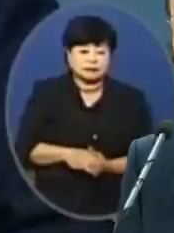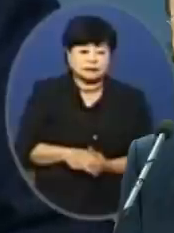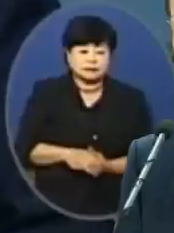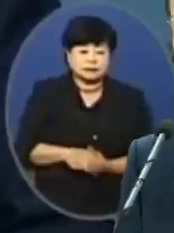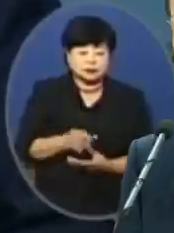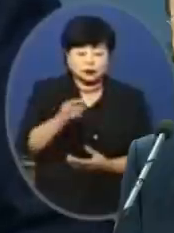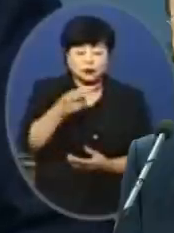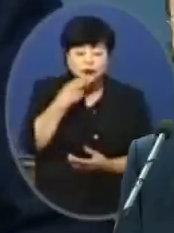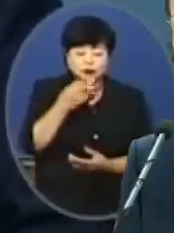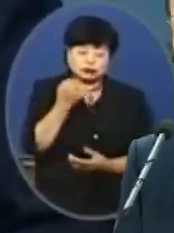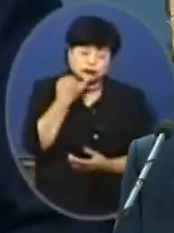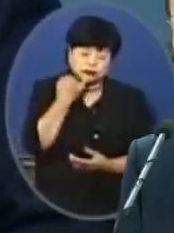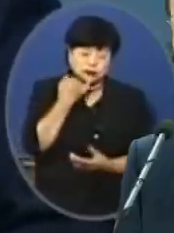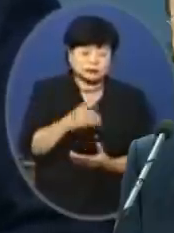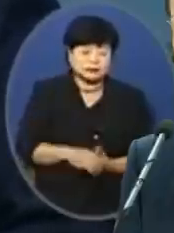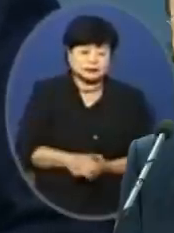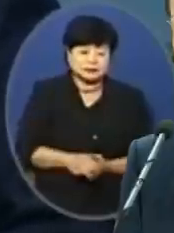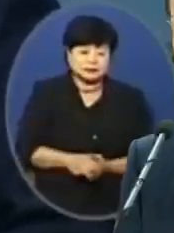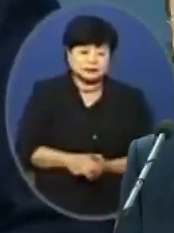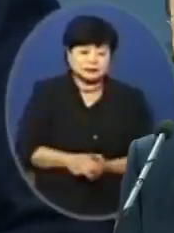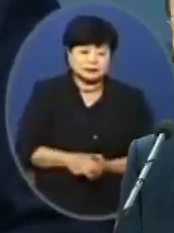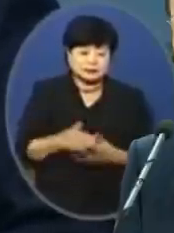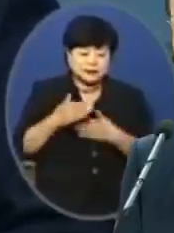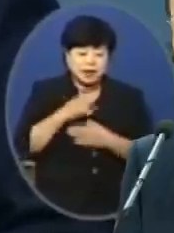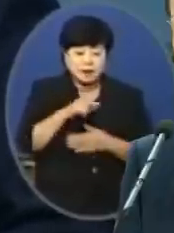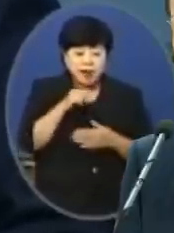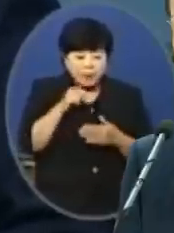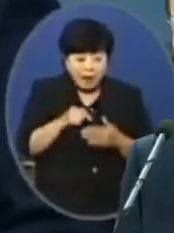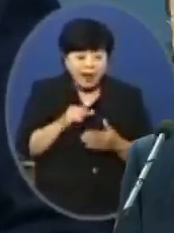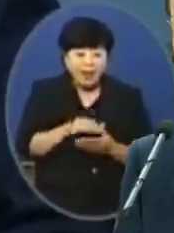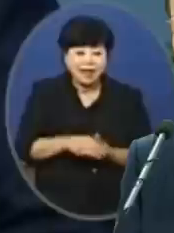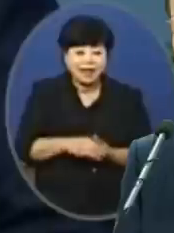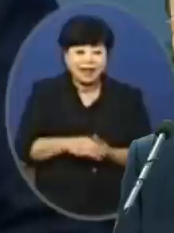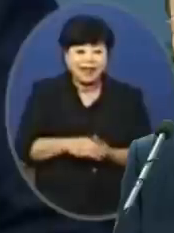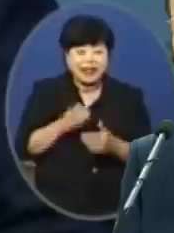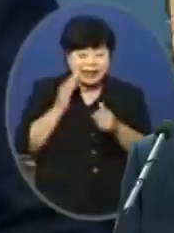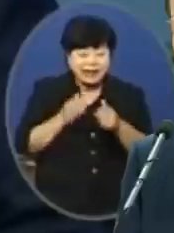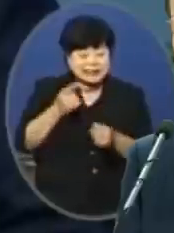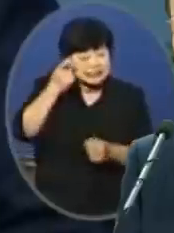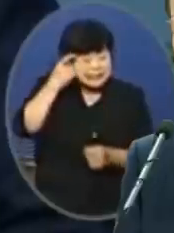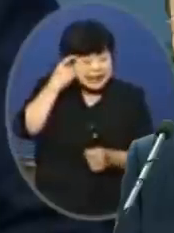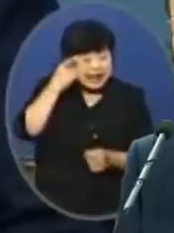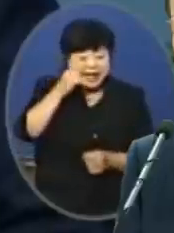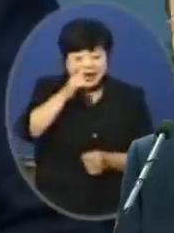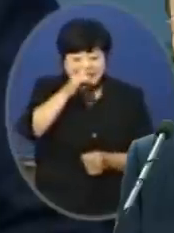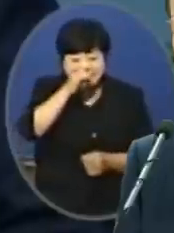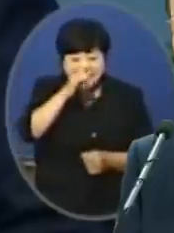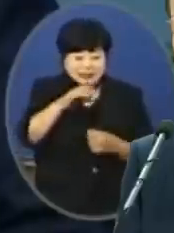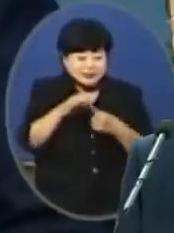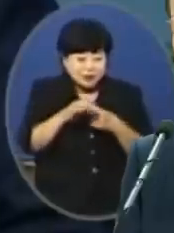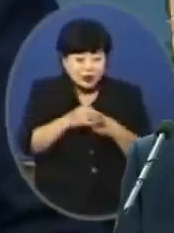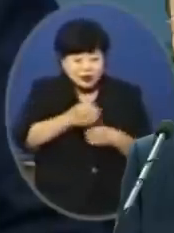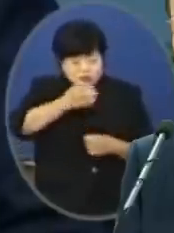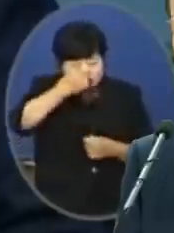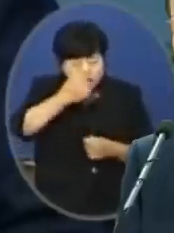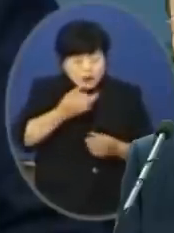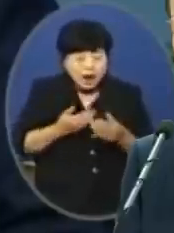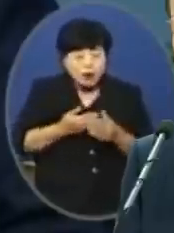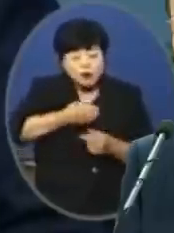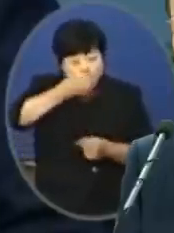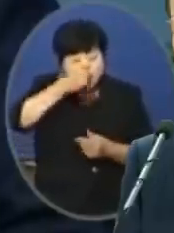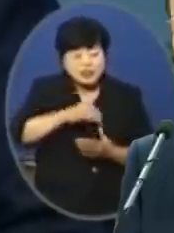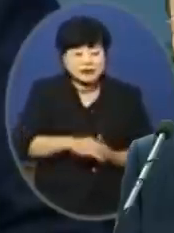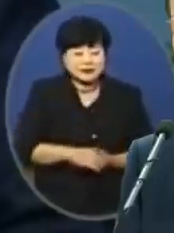돈이 없어도 할 수 있는 것은 내가 마음속에 간절한 생각이 꿈을 꾸게 되고